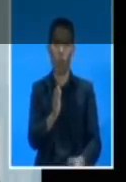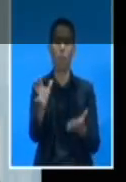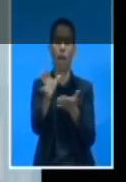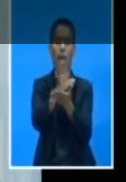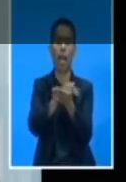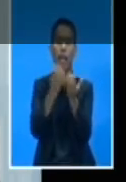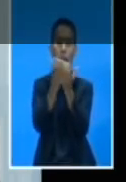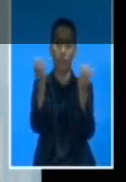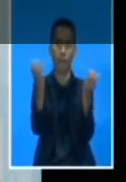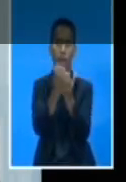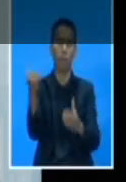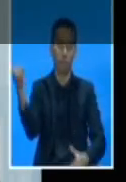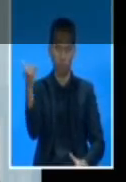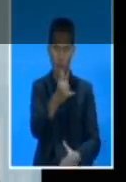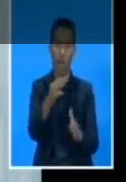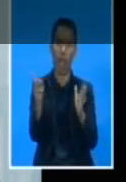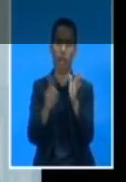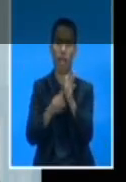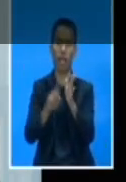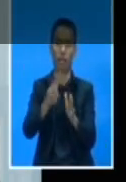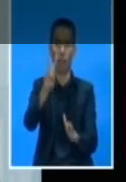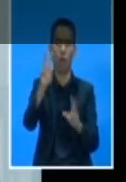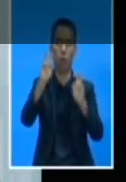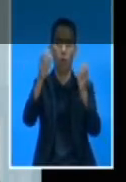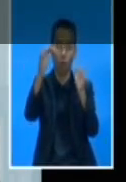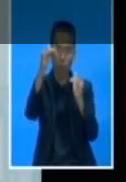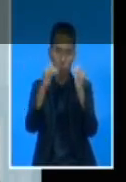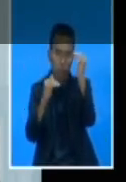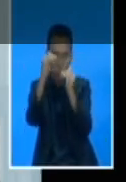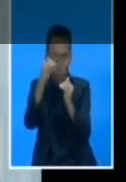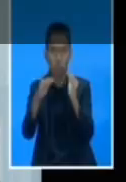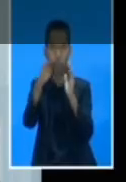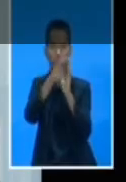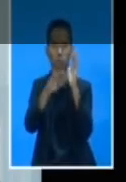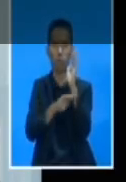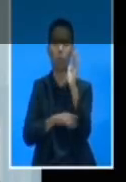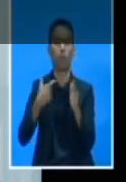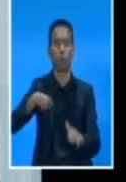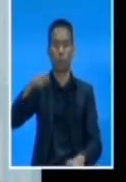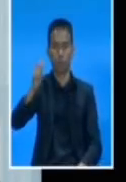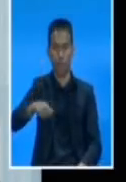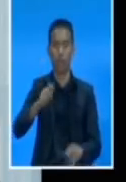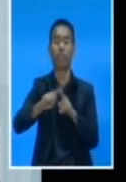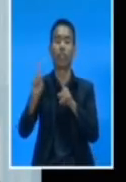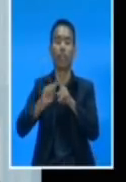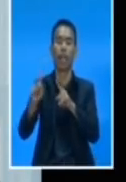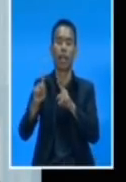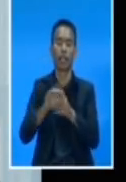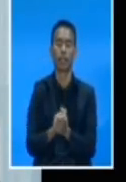2ครั้งแล้วครับเรื่องความเหลื่อมล้ำในกระบวนการยุติธรรมผมไม่ได้เชิญมานะครับ